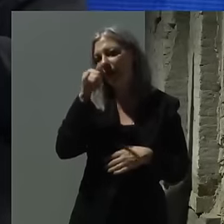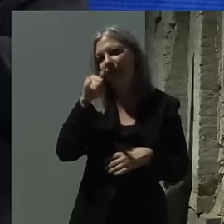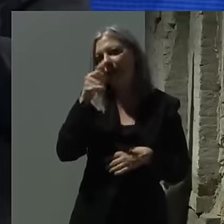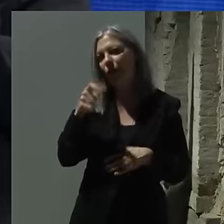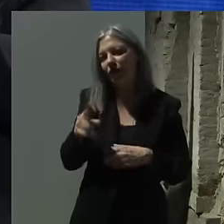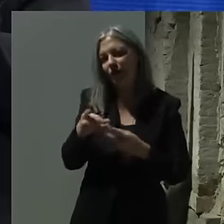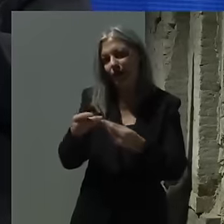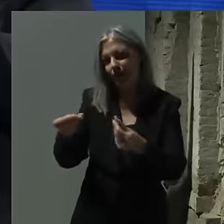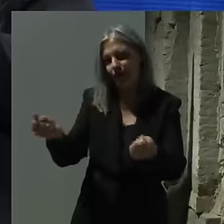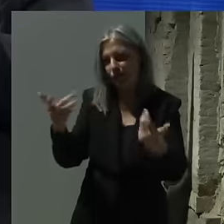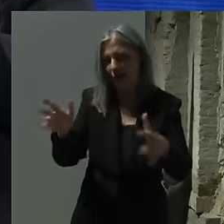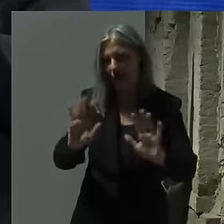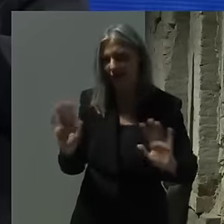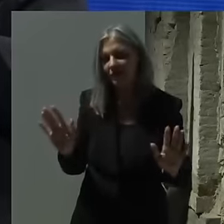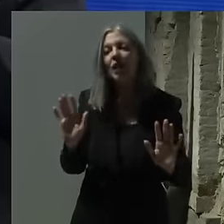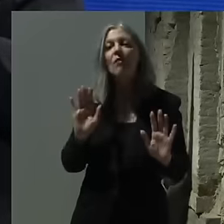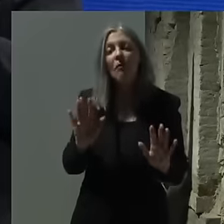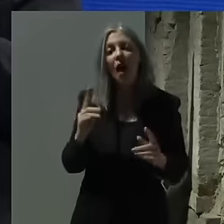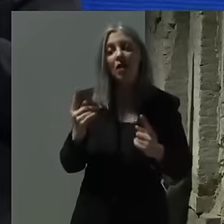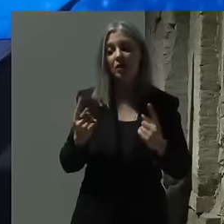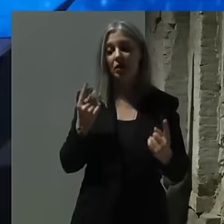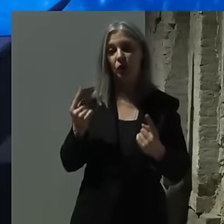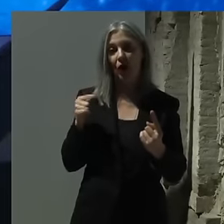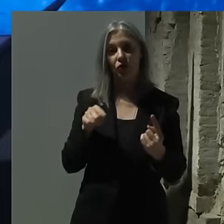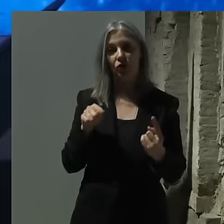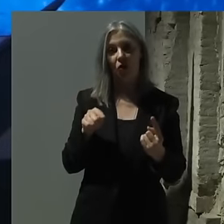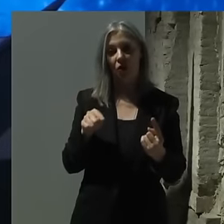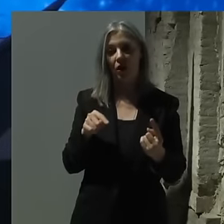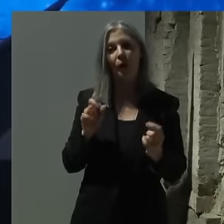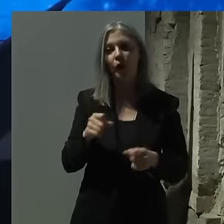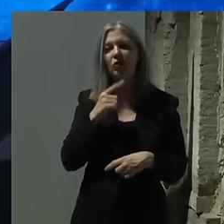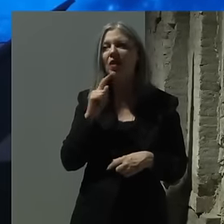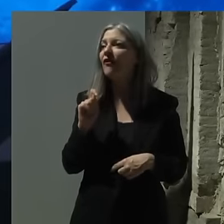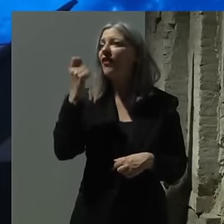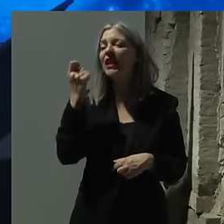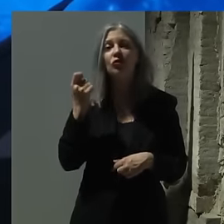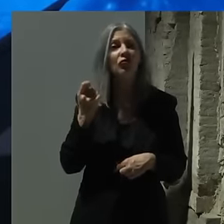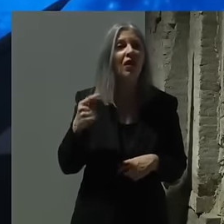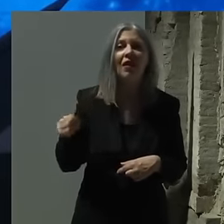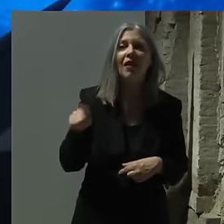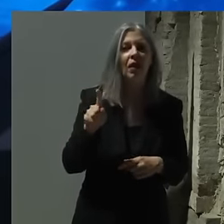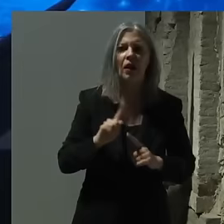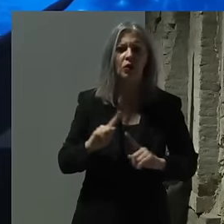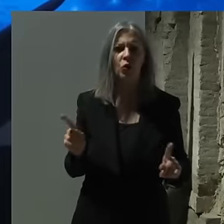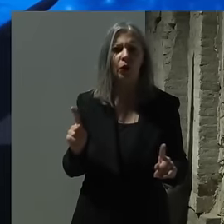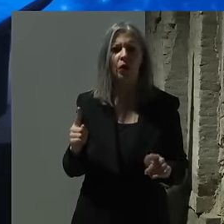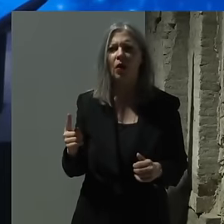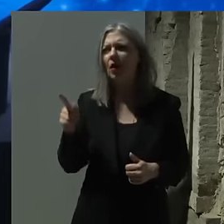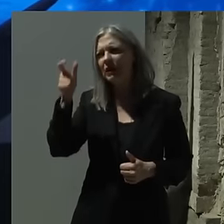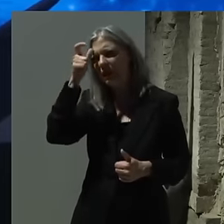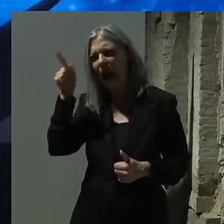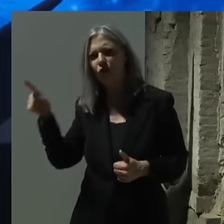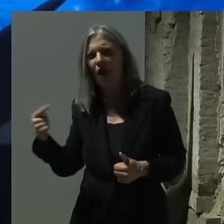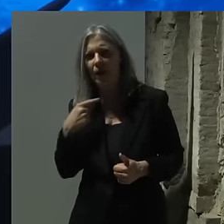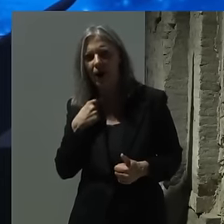detto che in questa situazione non ha vinto nessuno, ha perso lo Stato e ho perso io